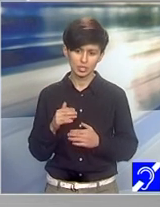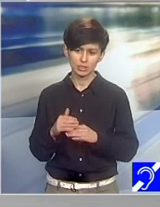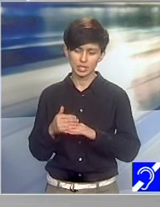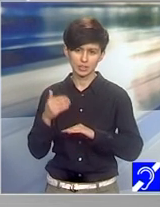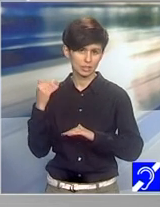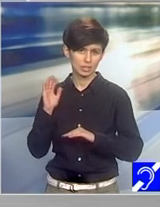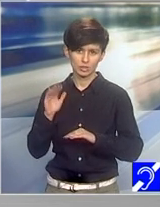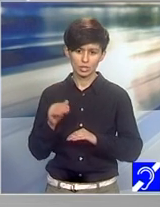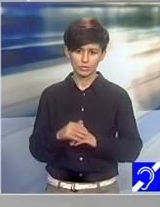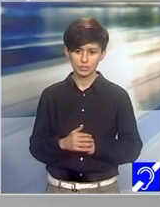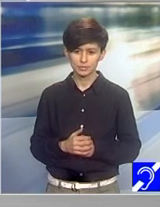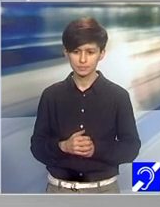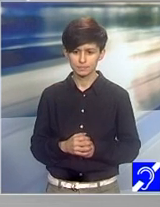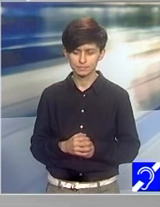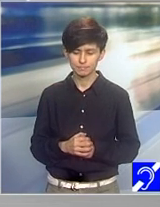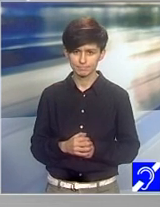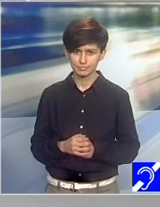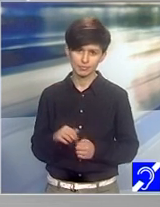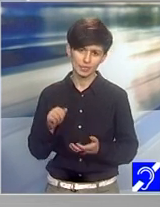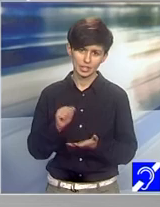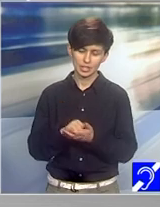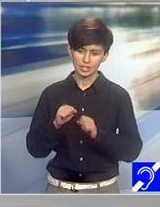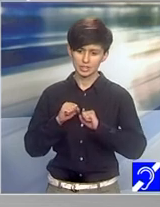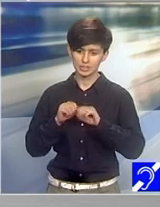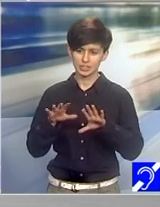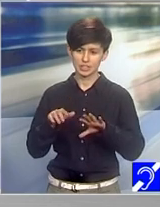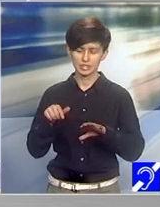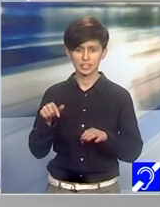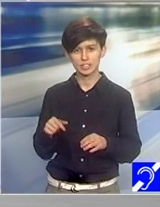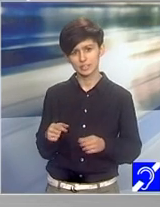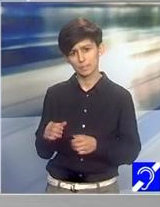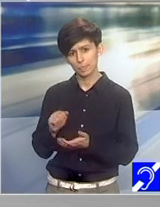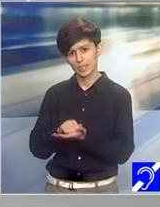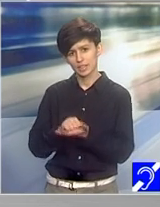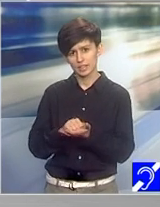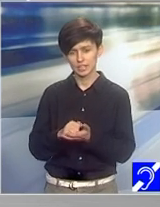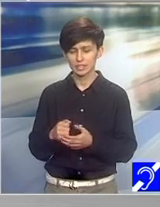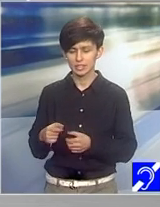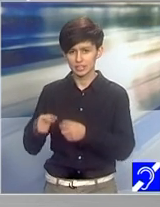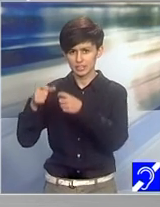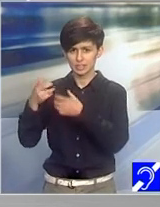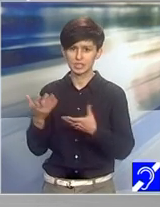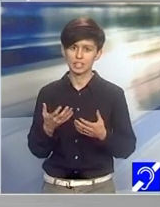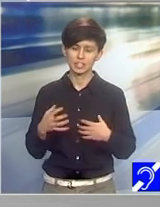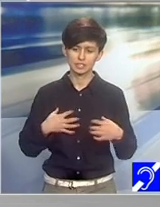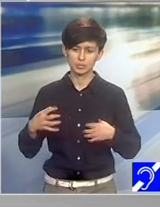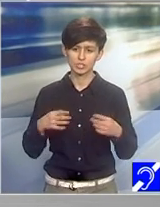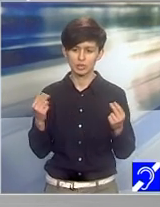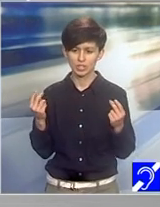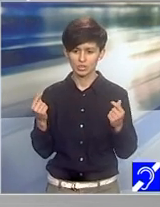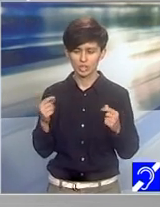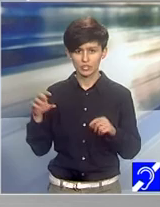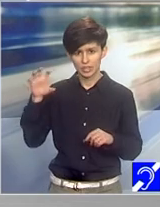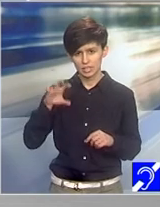niciodată. De ce se lansează cartea la înclădirea în care se află astăzi Muzeul Etnografic al